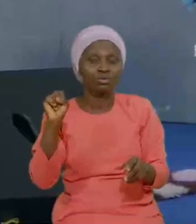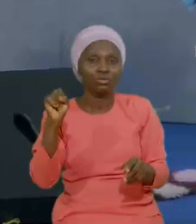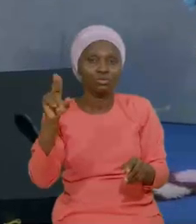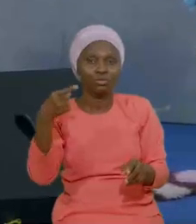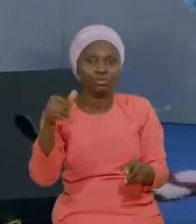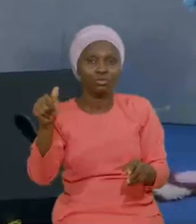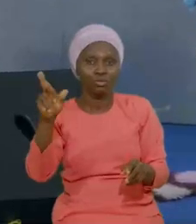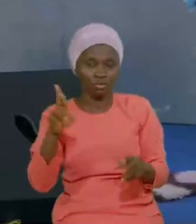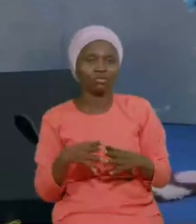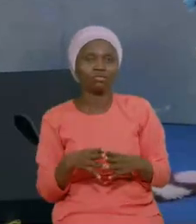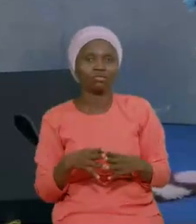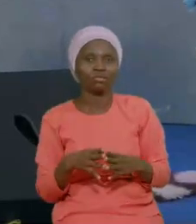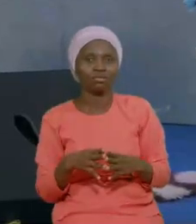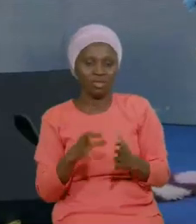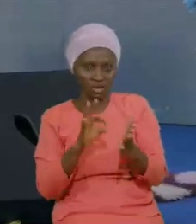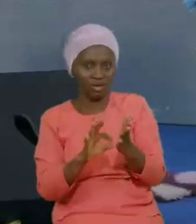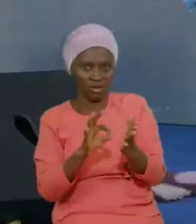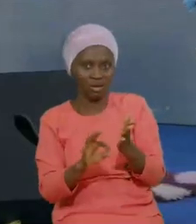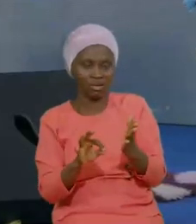Le sel ressemble au sucre.